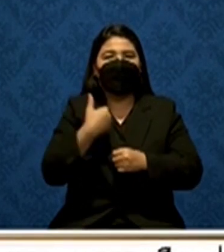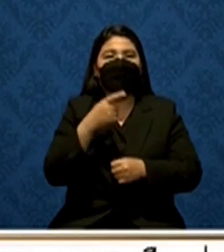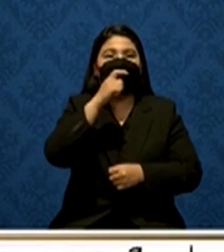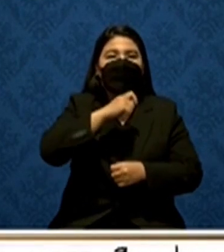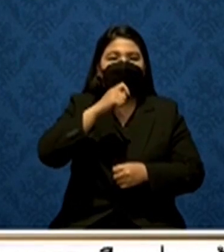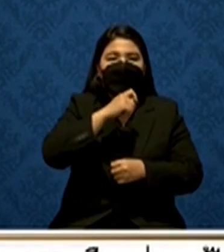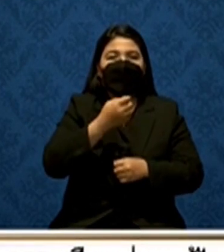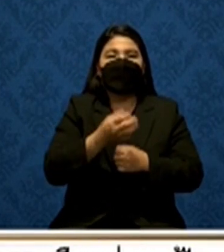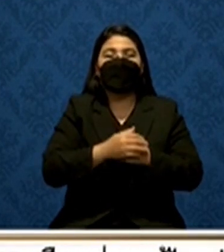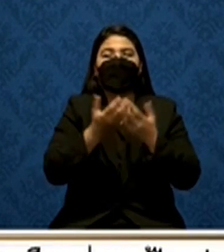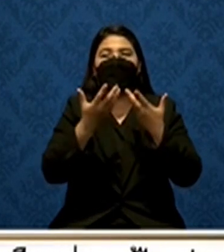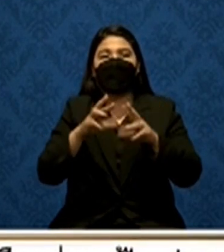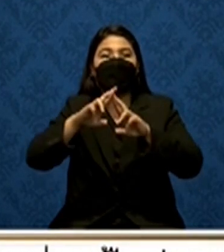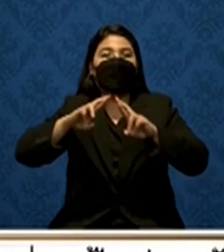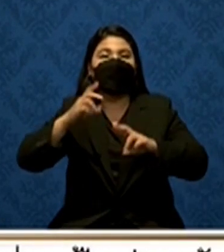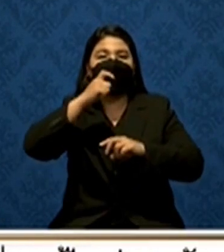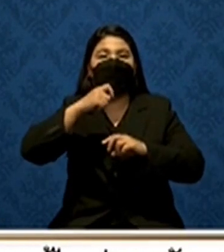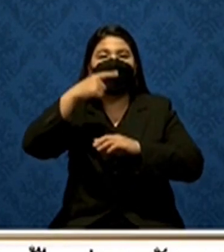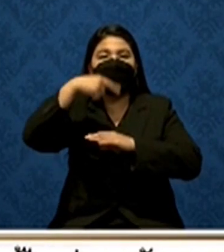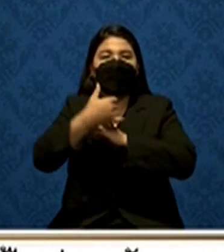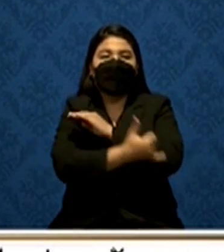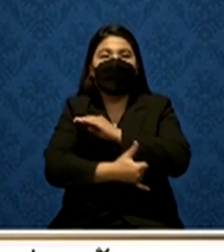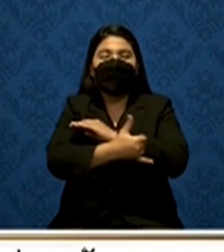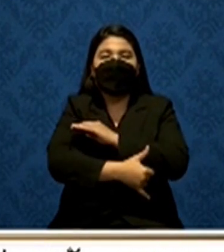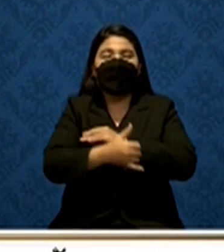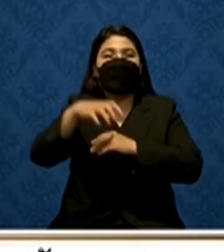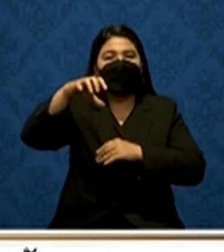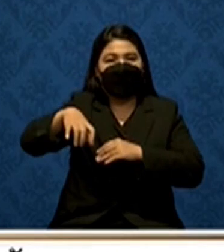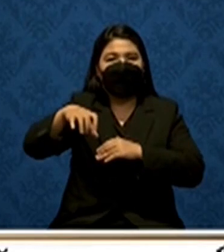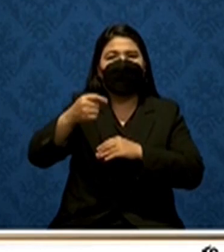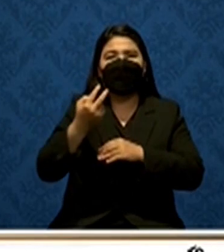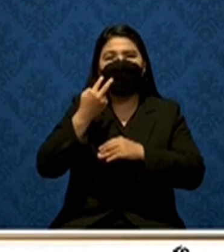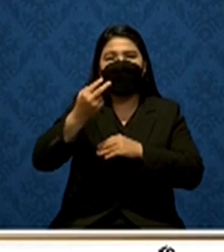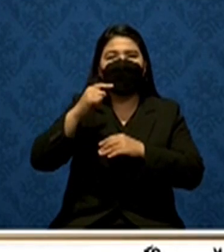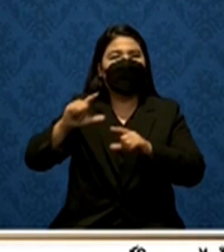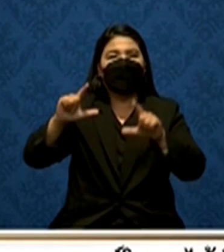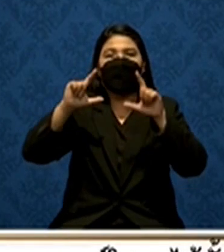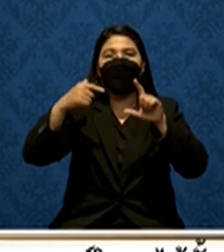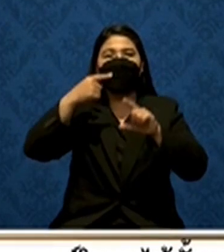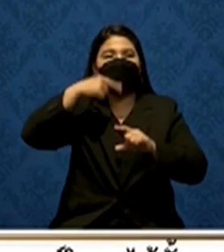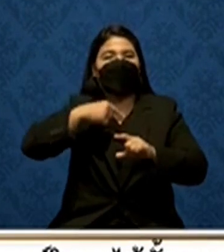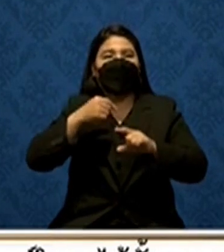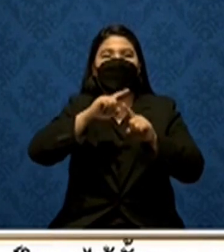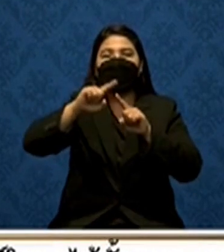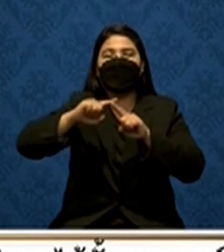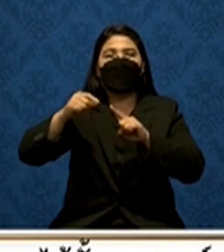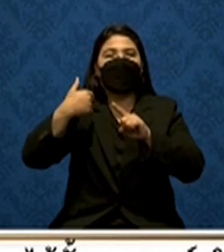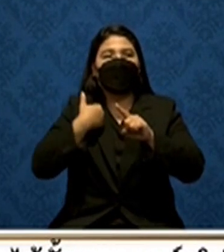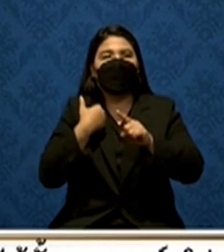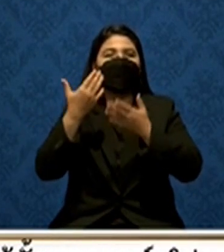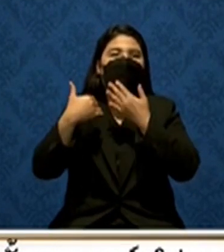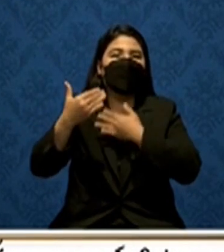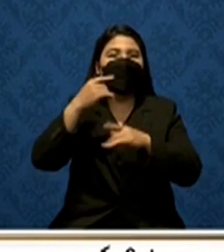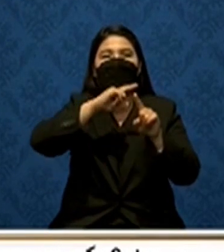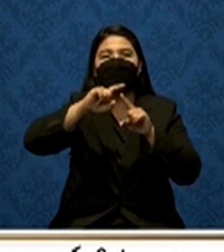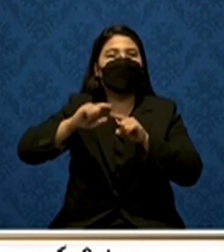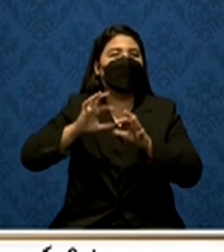กับร้านอาหารไยในต่างประเทศจะต้องคงเอกลัษคามเป็ไทยมีสินค้าไทยมี Story มีเรื่องราวอะไรต่